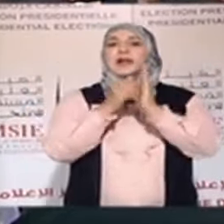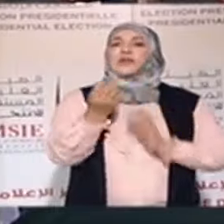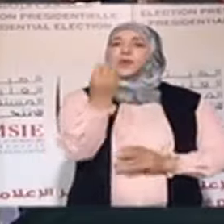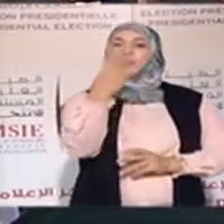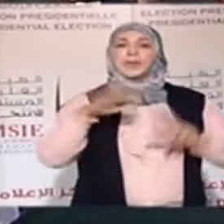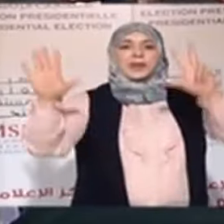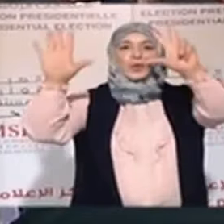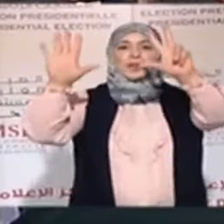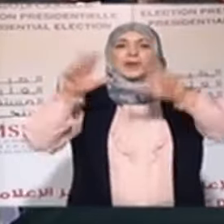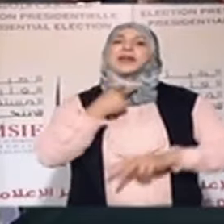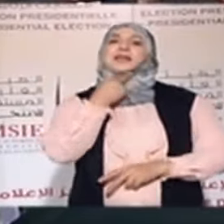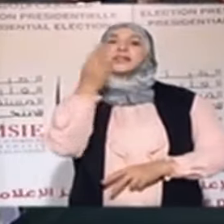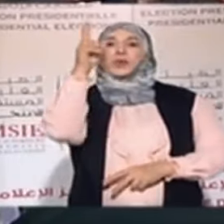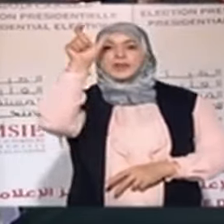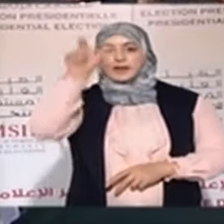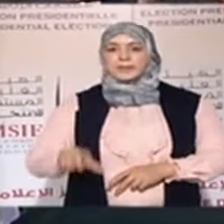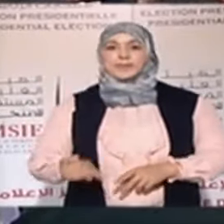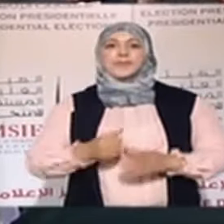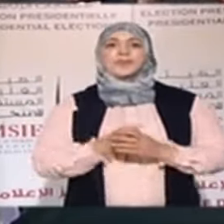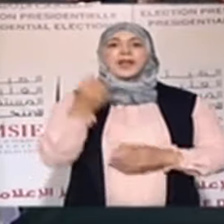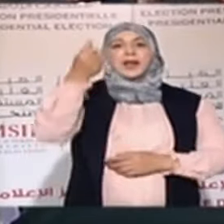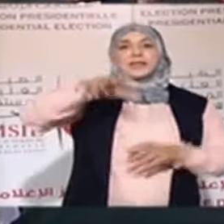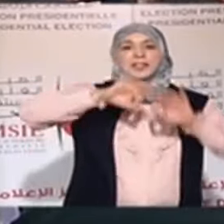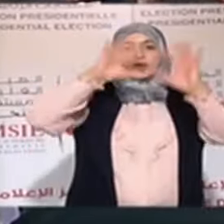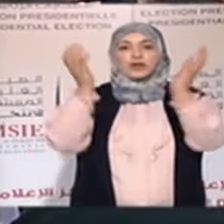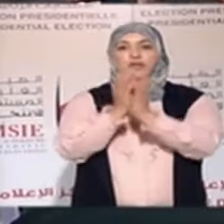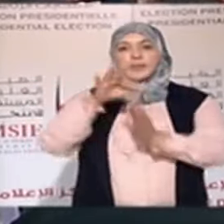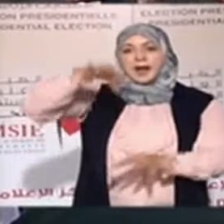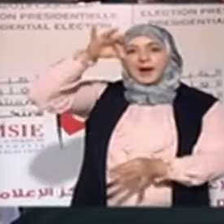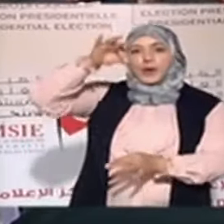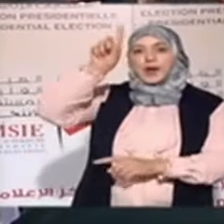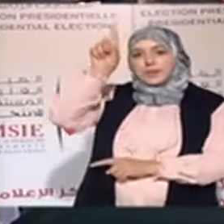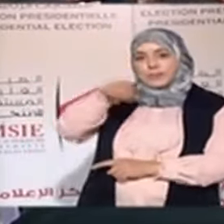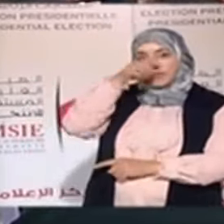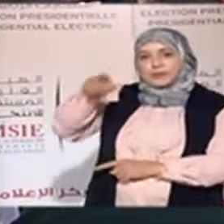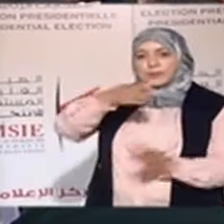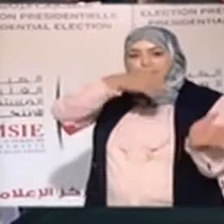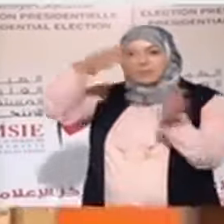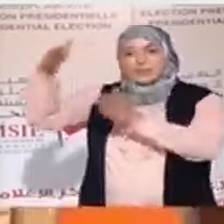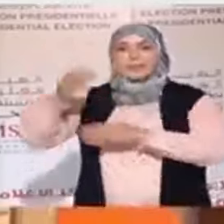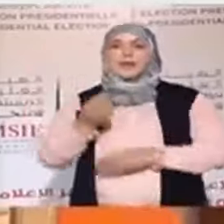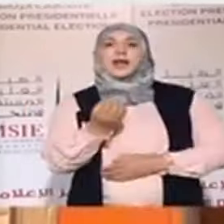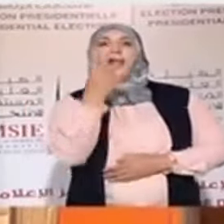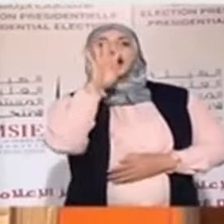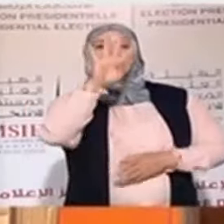1,689,408 صوتاً. العدد الجملي لأوراق التصويت الملغاة